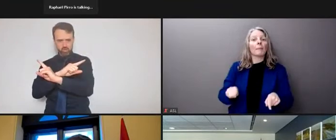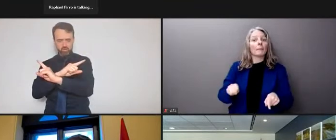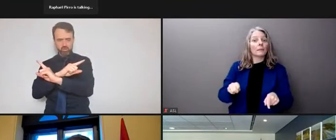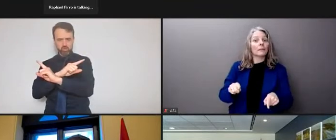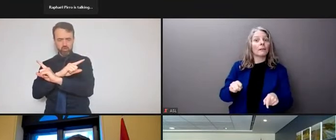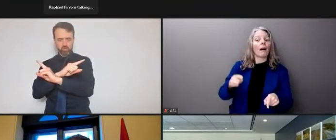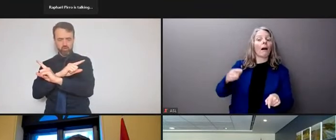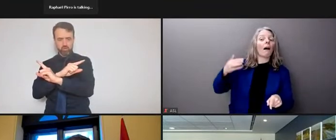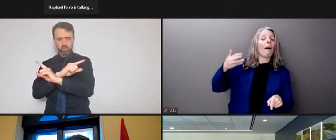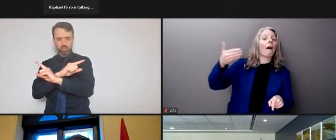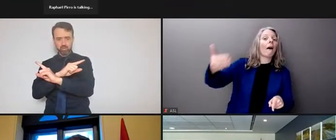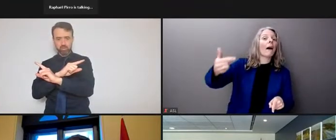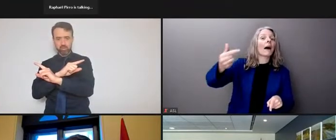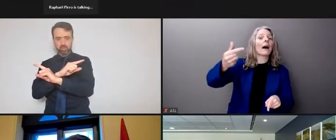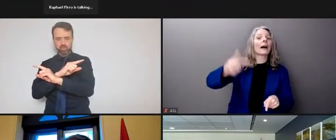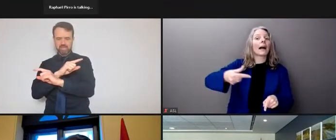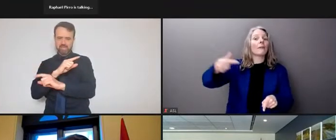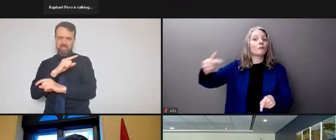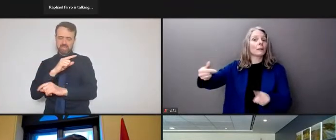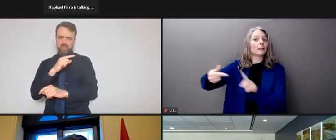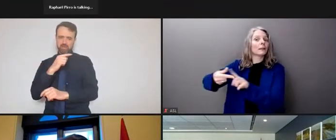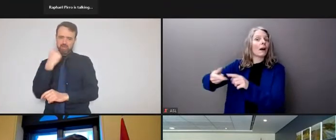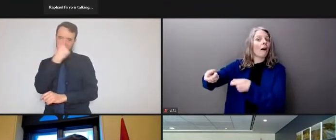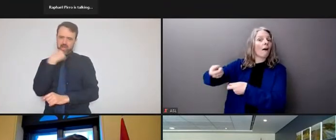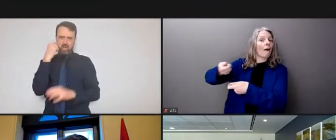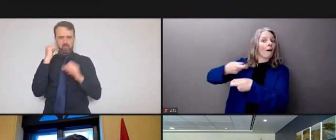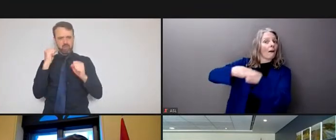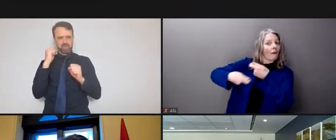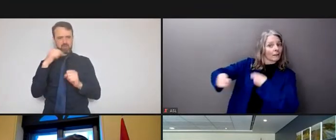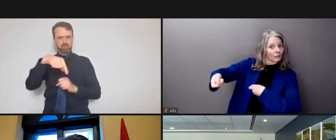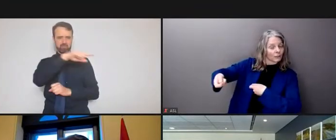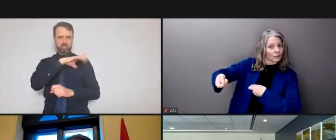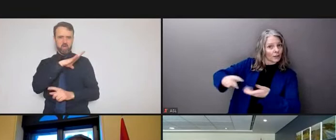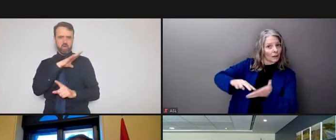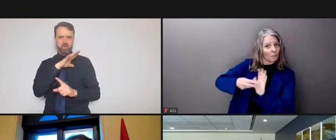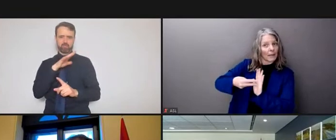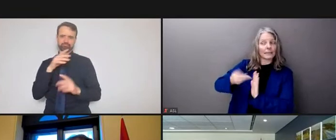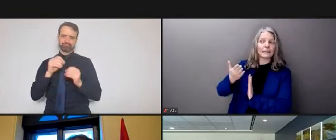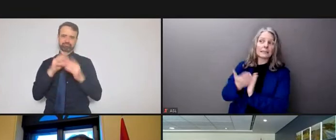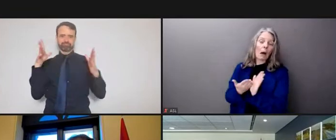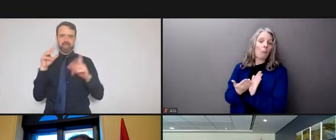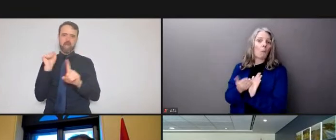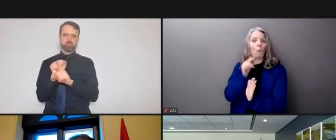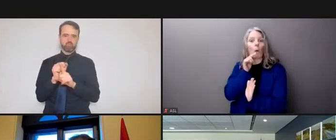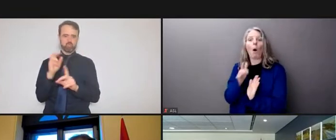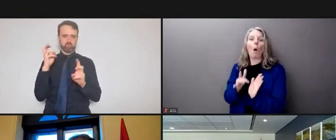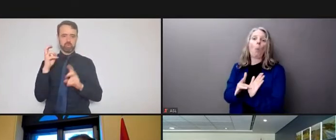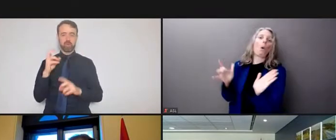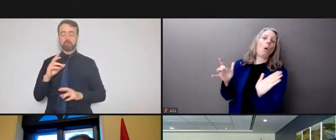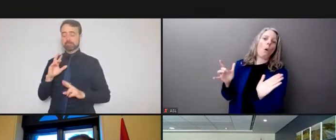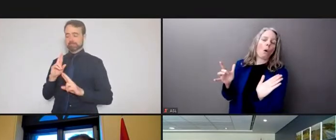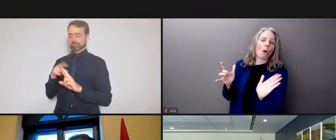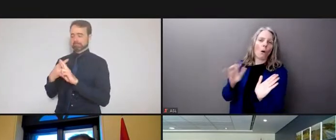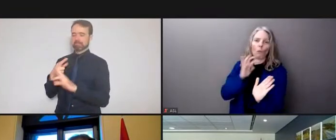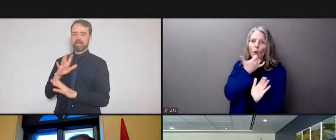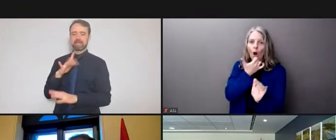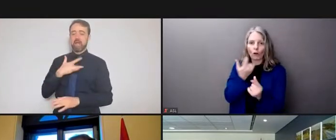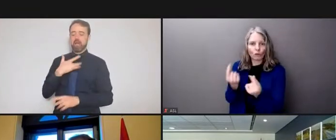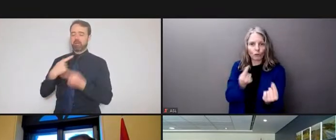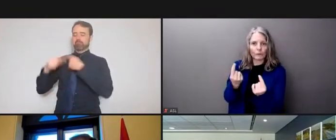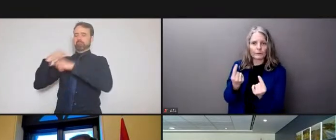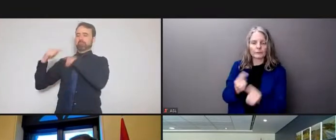justement à certains abus non peut-être je n'ai pas bien expliqué